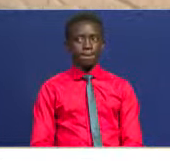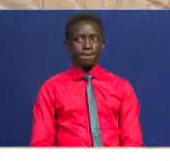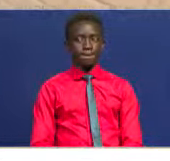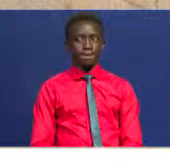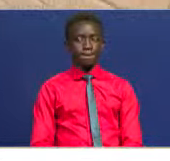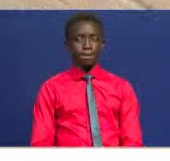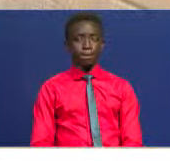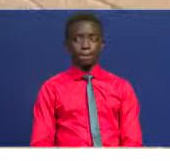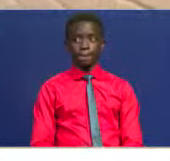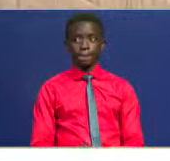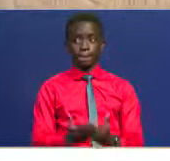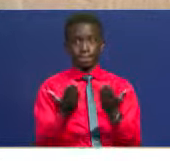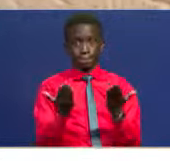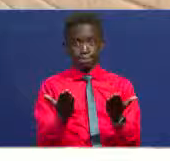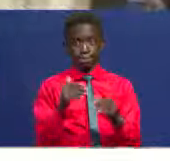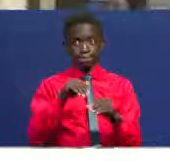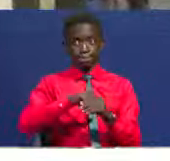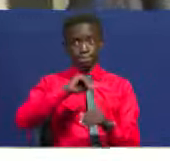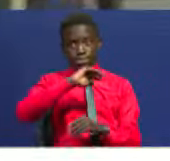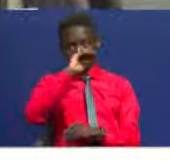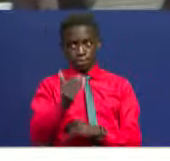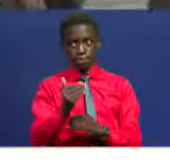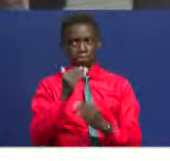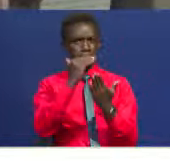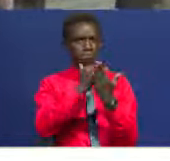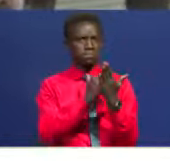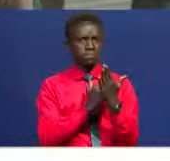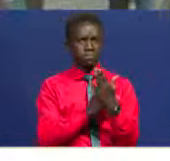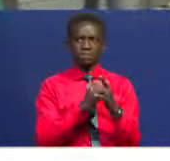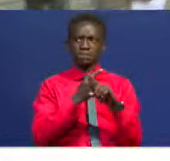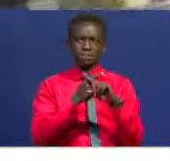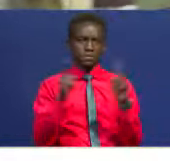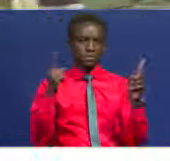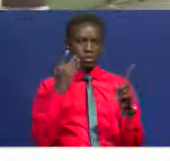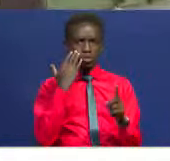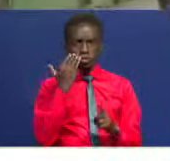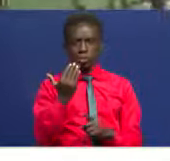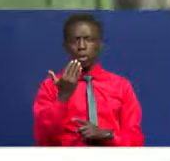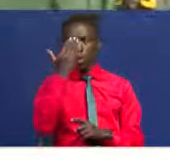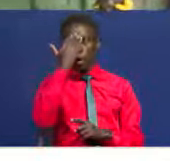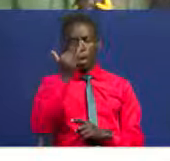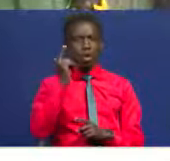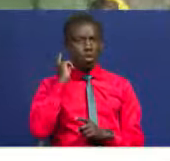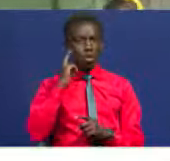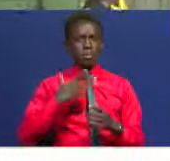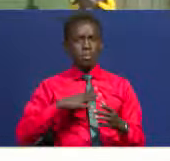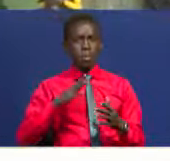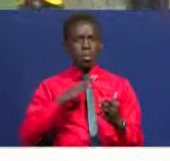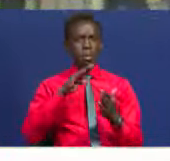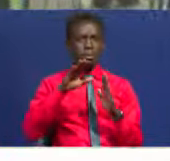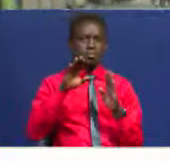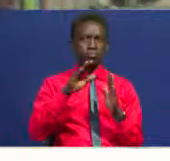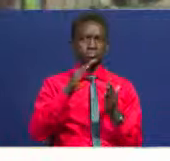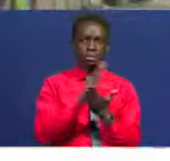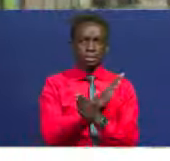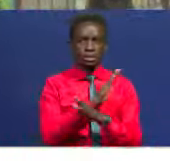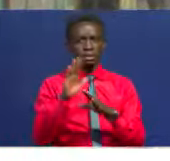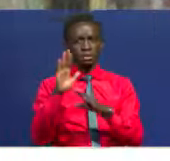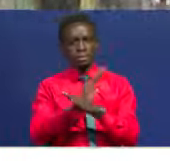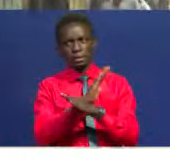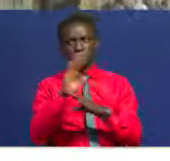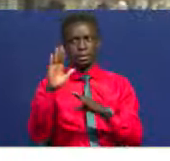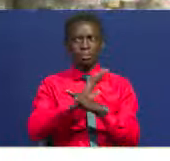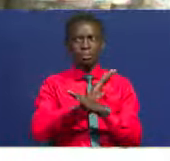Hali ilikuwa tofauti jijini ambako shughuli nyingi hushuhudiwa hususan wakati wa asubuhi. Haya yalitokana